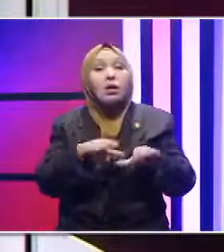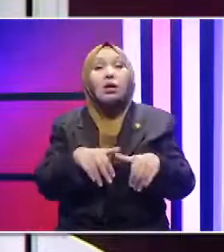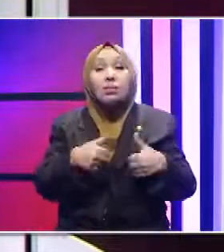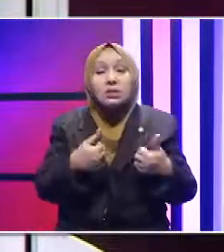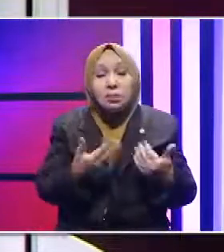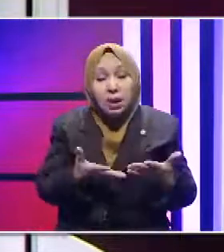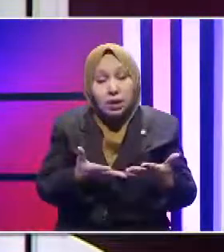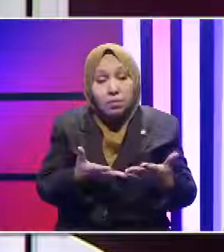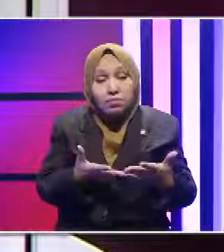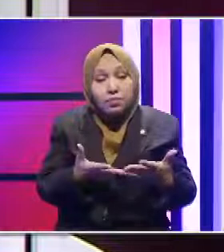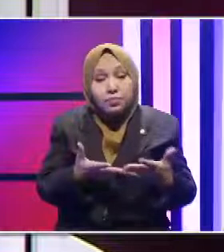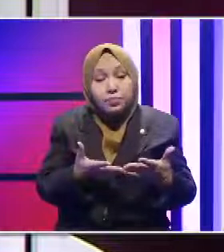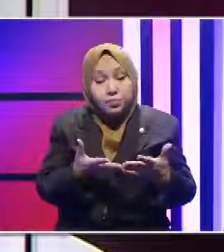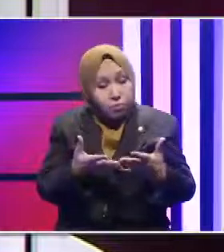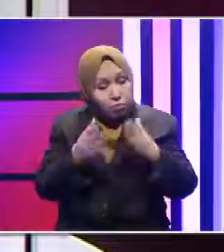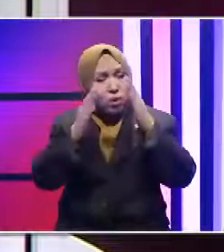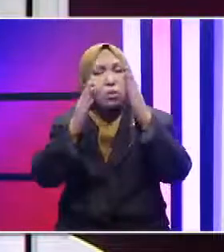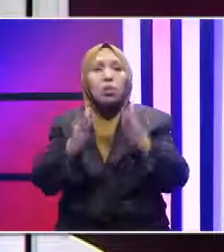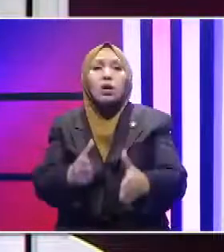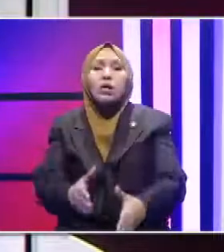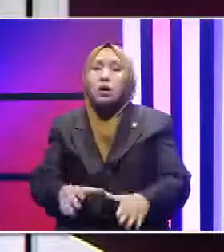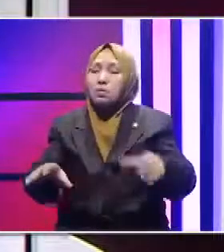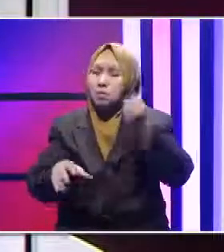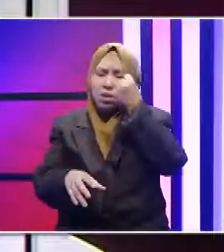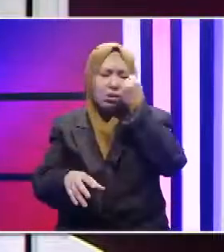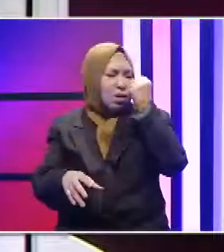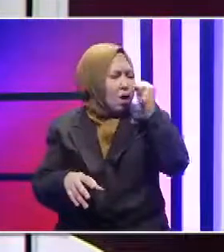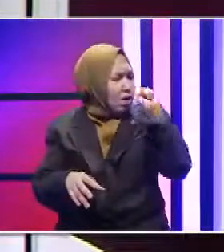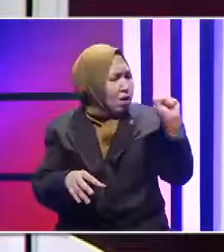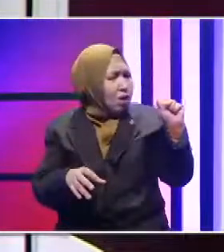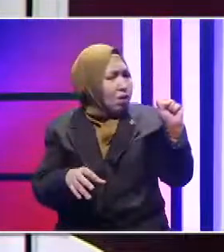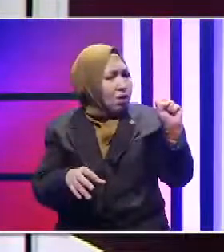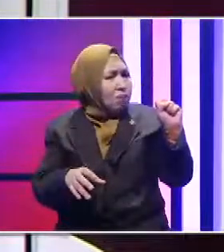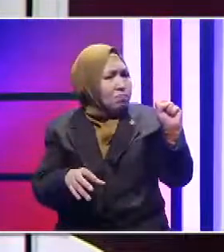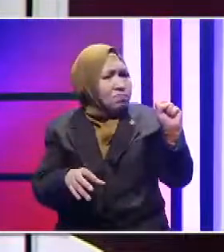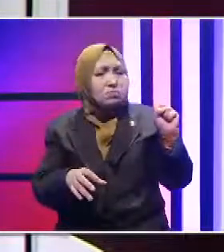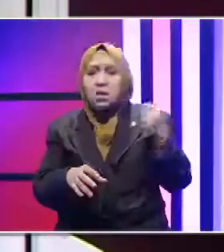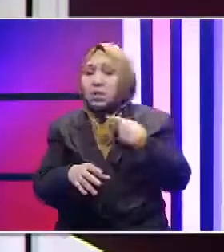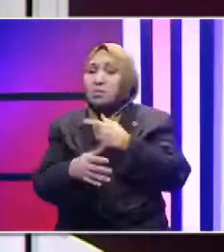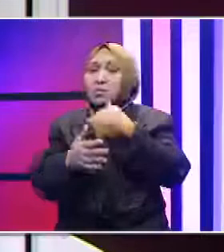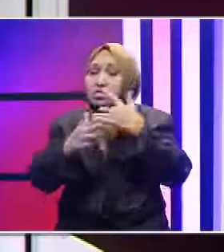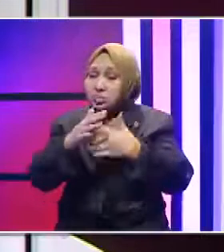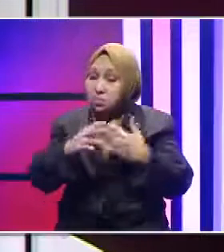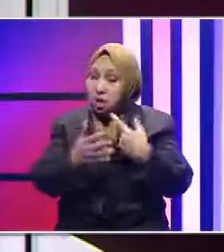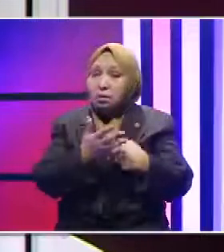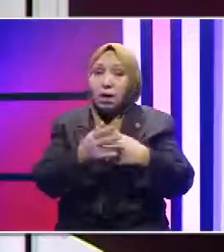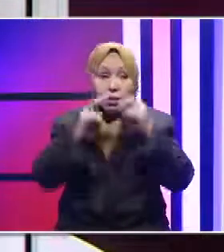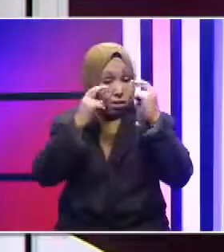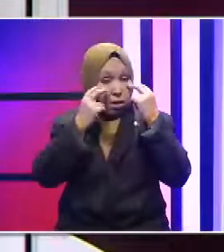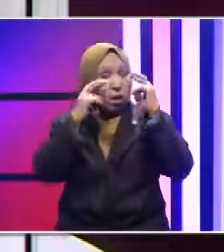fujjara lafi jahim. Orang-orang yang berbuat derhaka, mereka itu jahim seperti mana kita bincang Ustaz ya. Macam